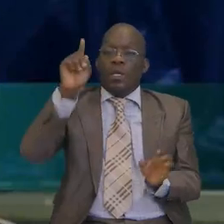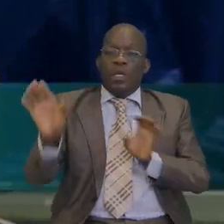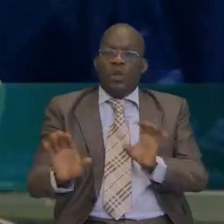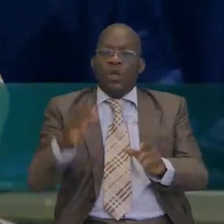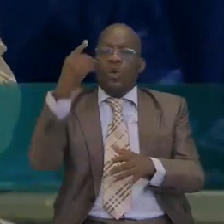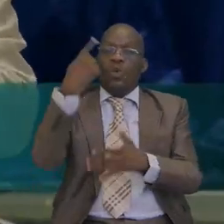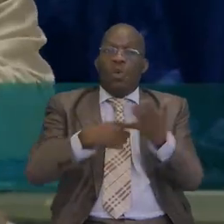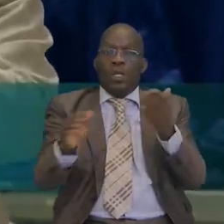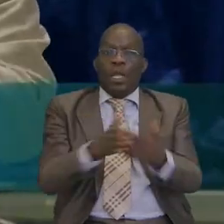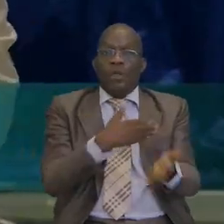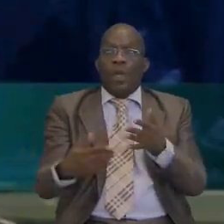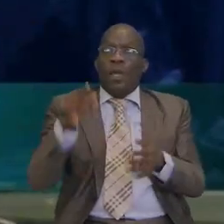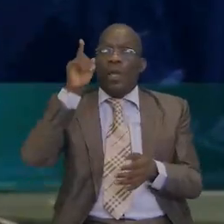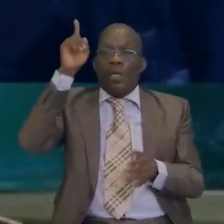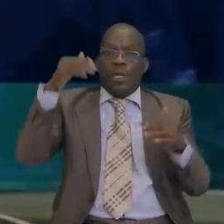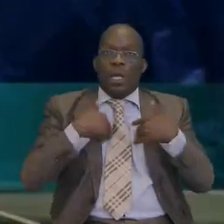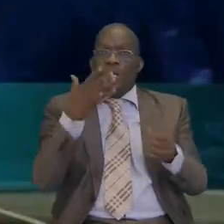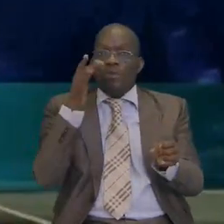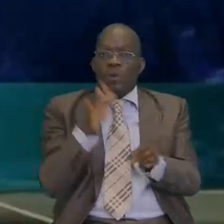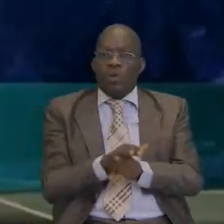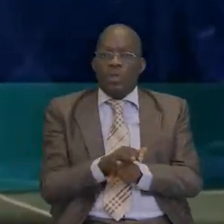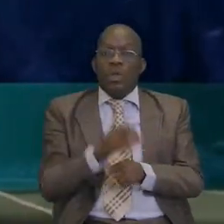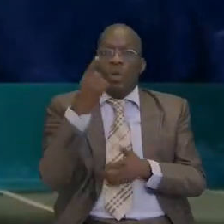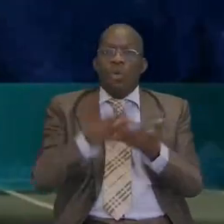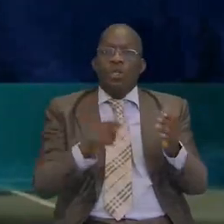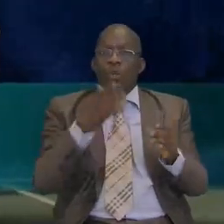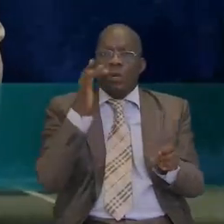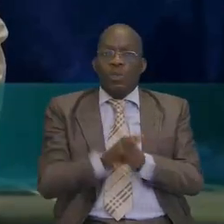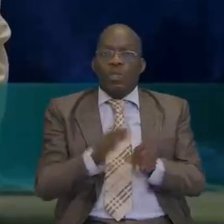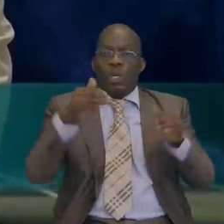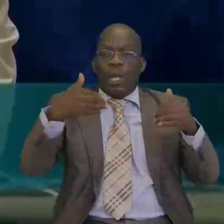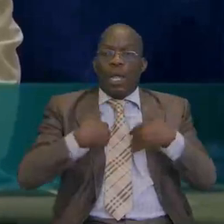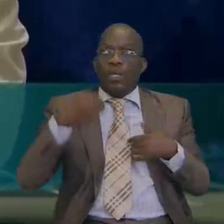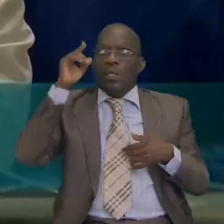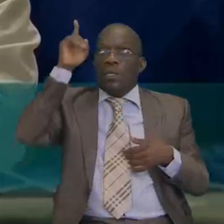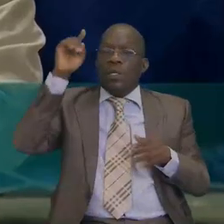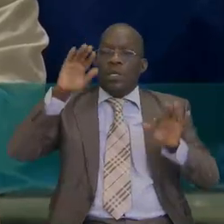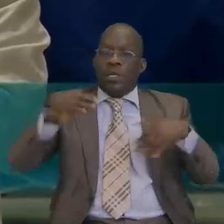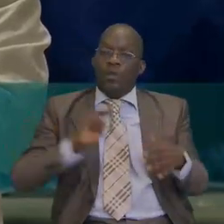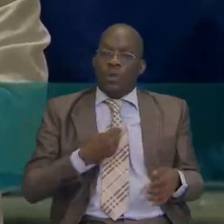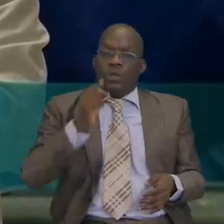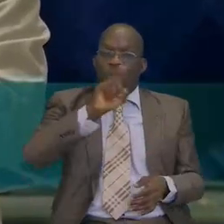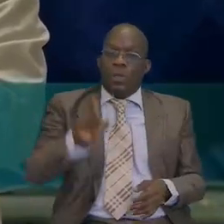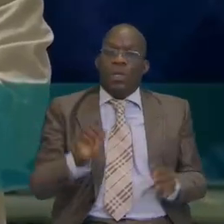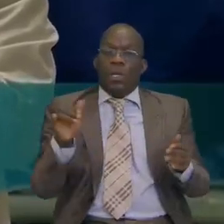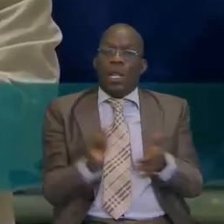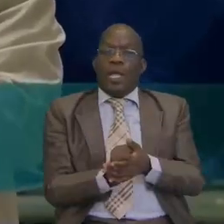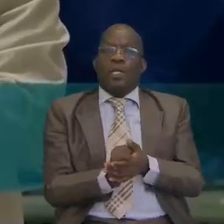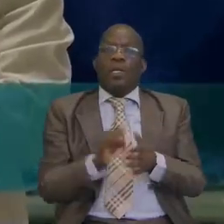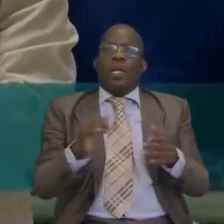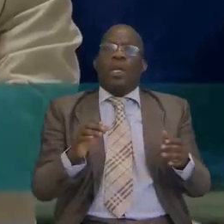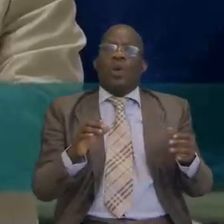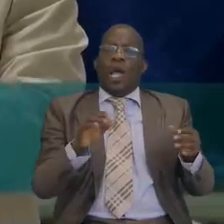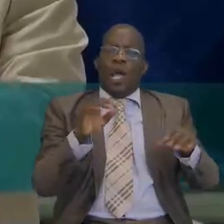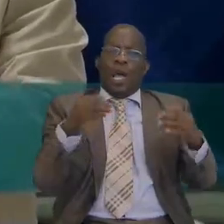a promis. Quelle promesse nous a-t-il donné qui se rapporte à la puissance?